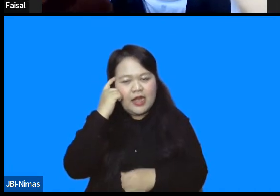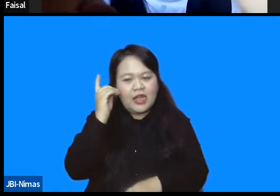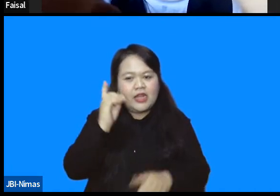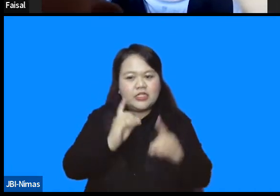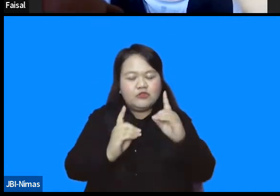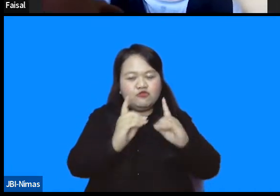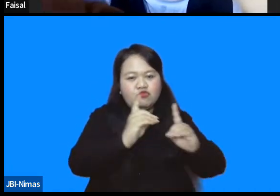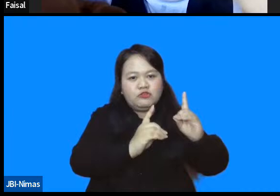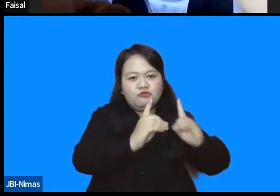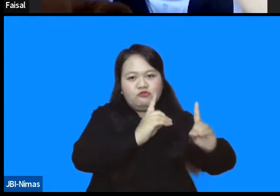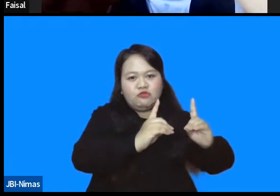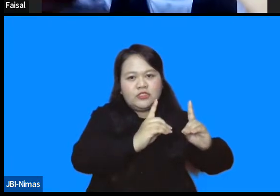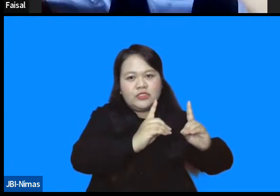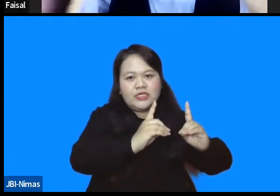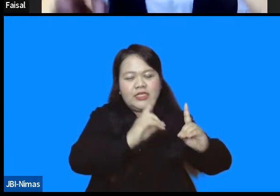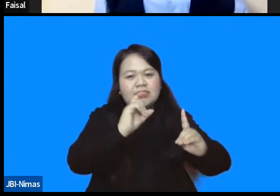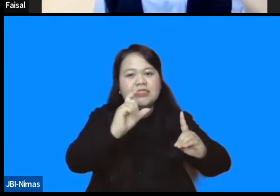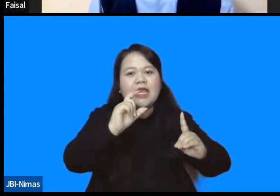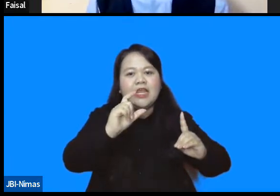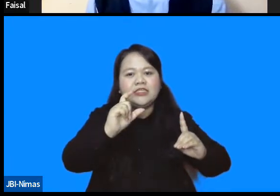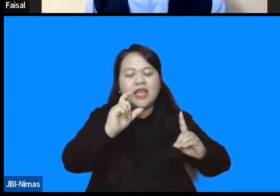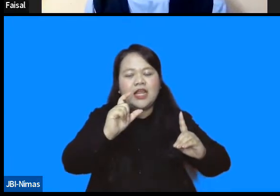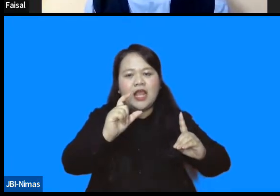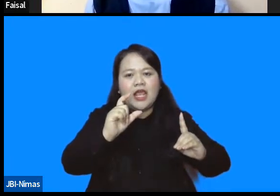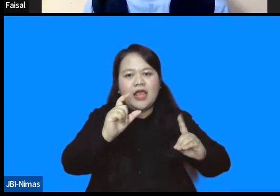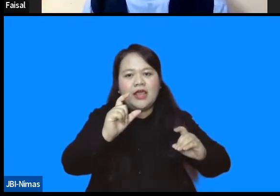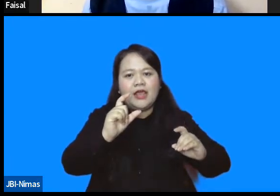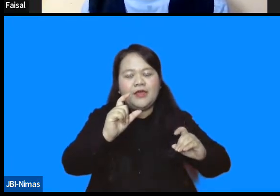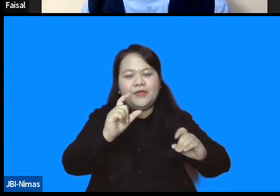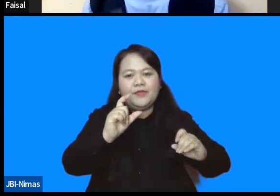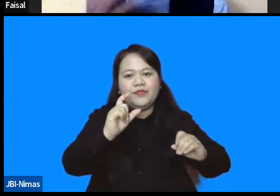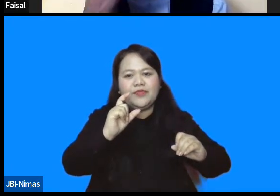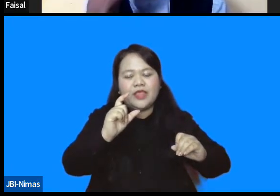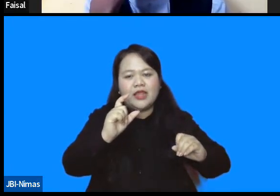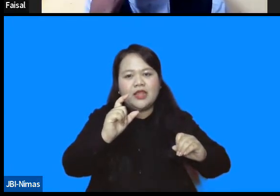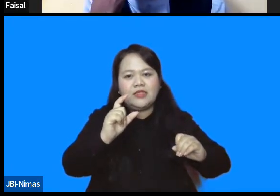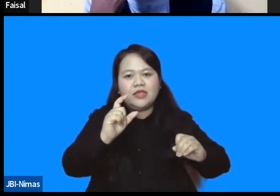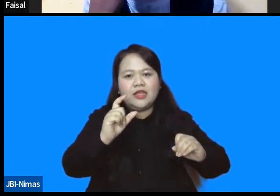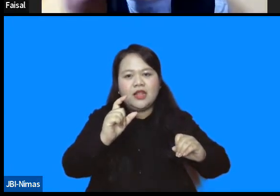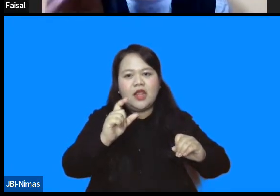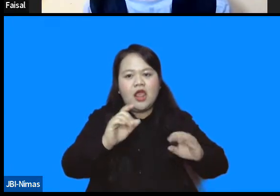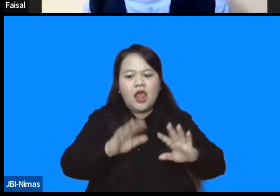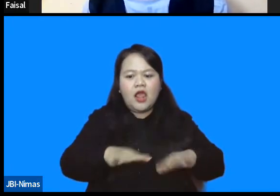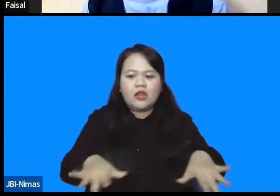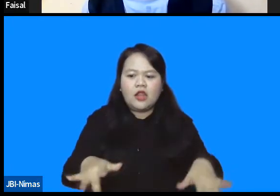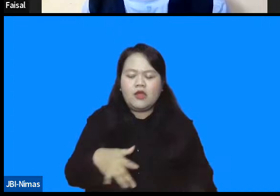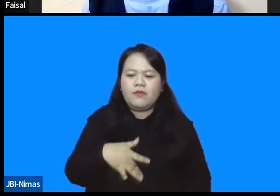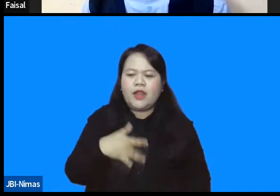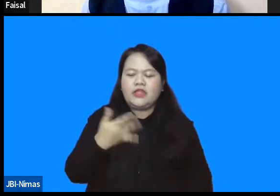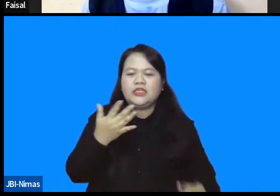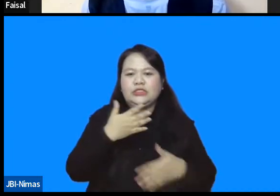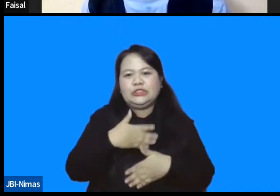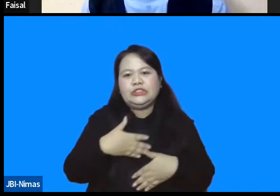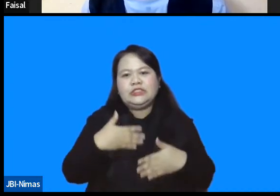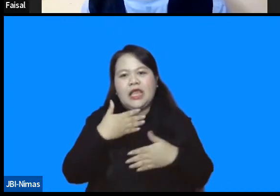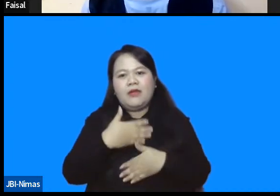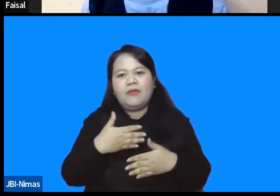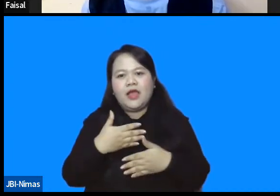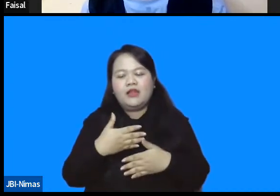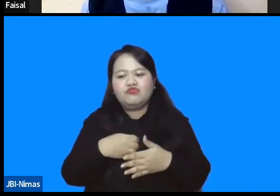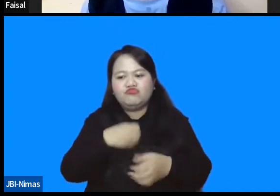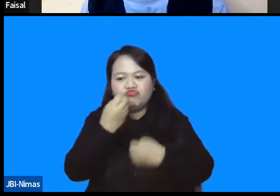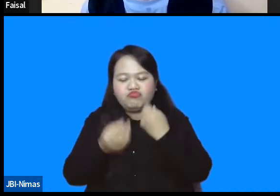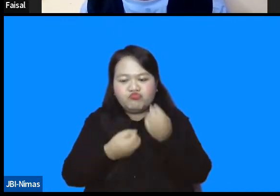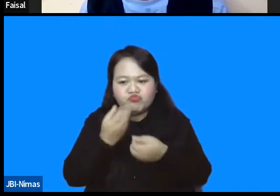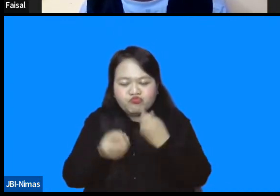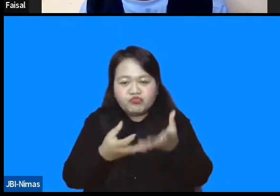didiskusikan juga teknik-teknik yang sekiranya tadi anak benar-benar bisa enjoy tapi suaranya bisa